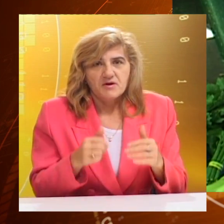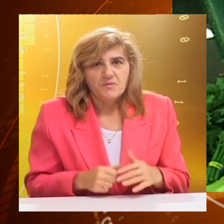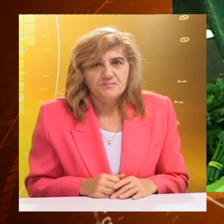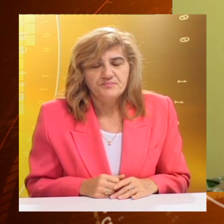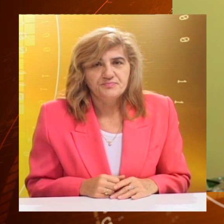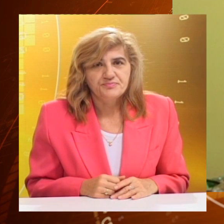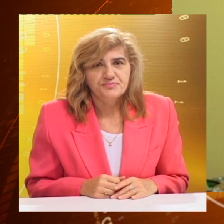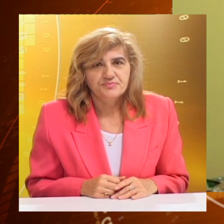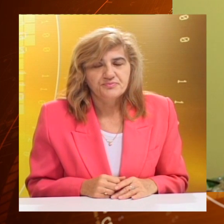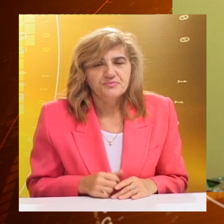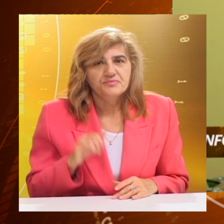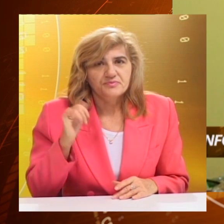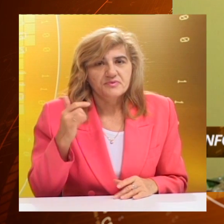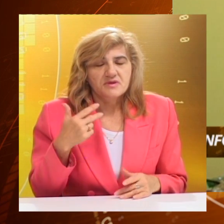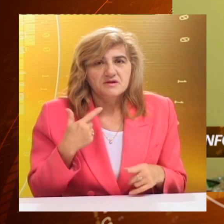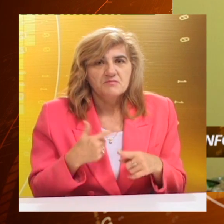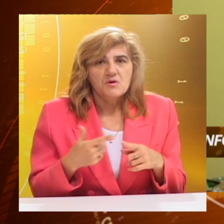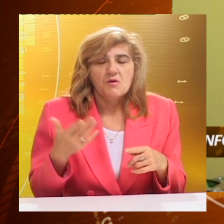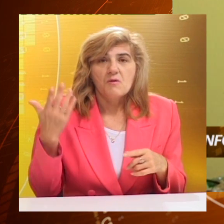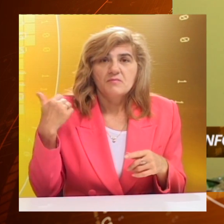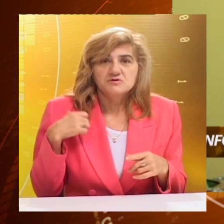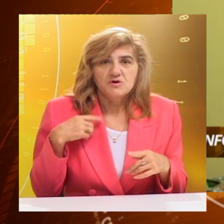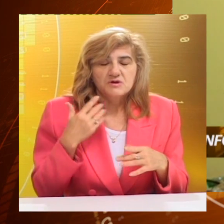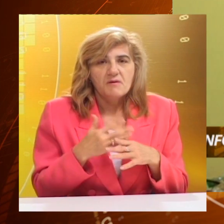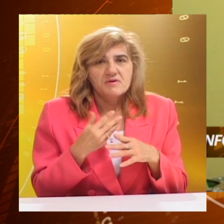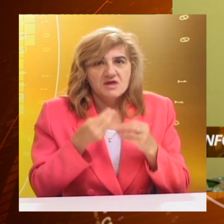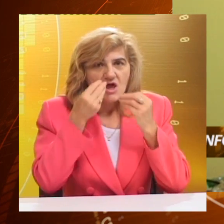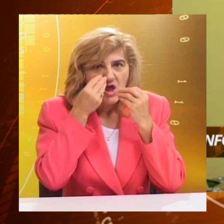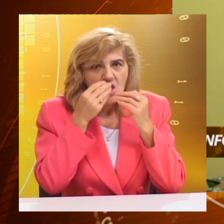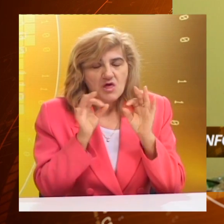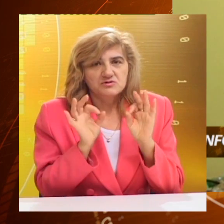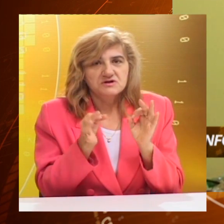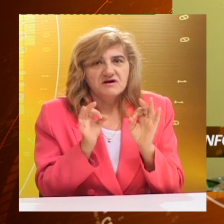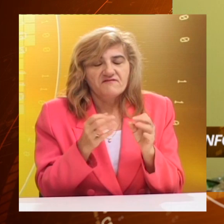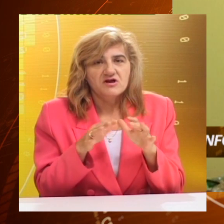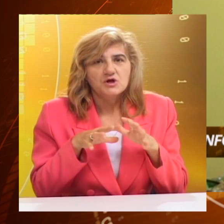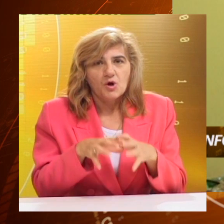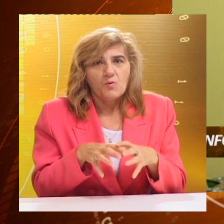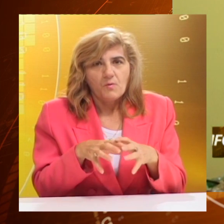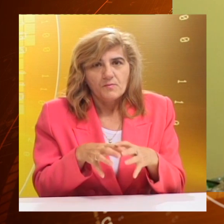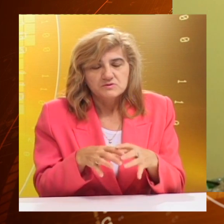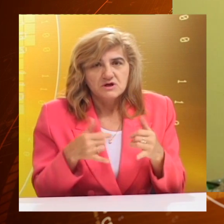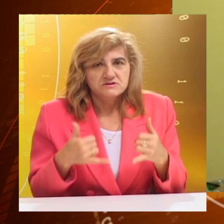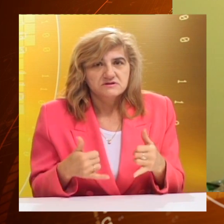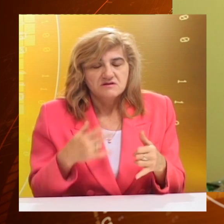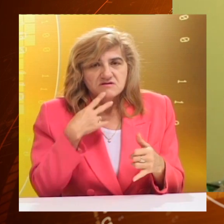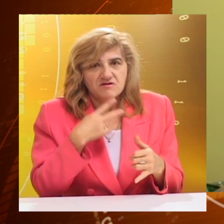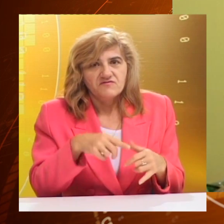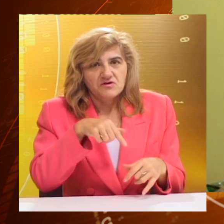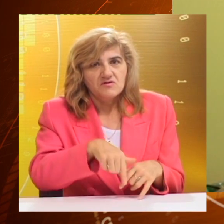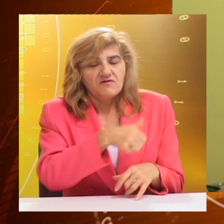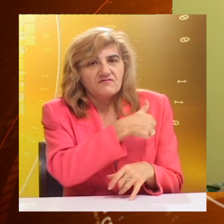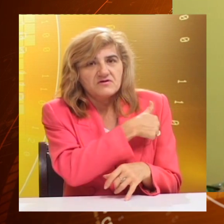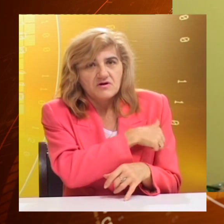prodaju jednako. Verujem da jeste tako, shodno da je prošle godine bio izuzetno loš kvalitet sveže kupusa, tako da